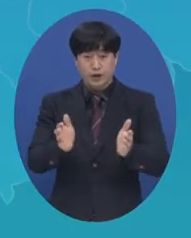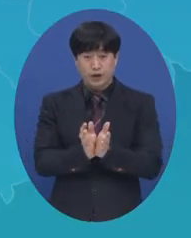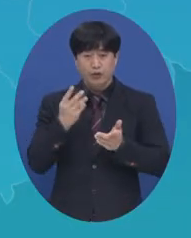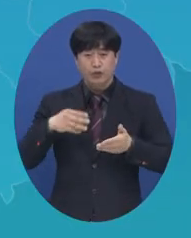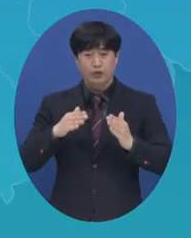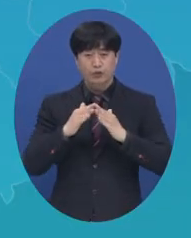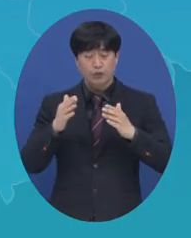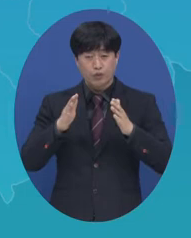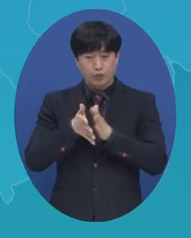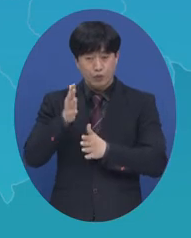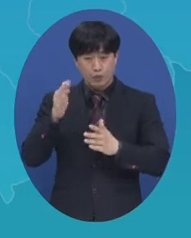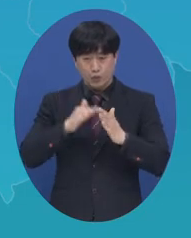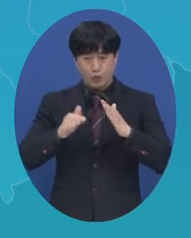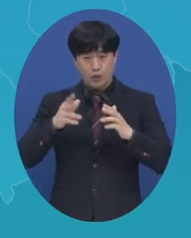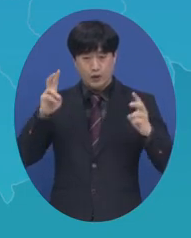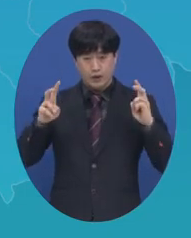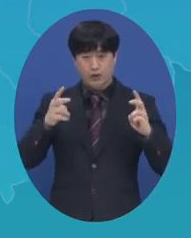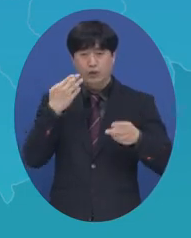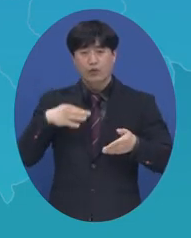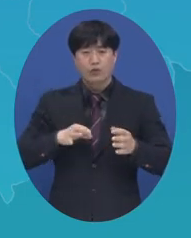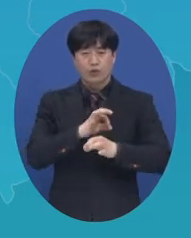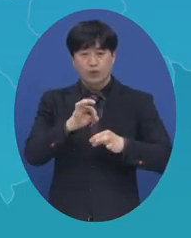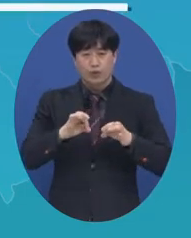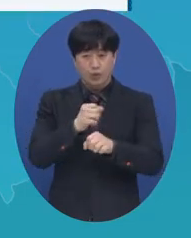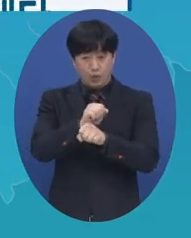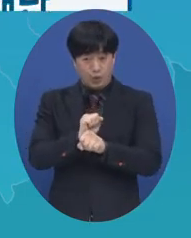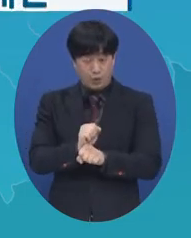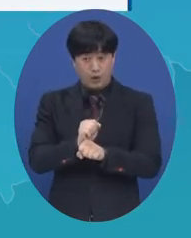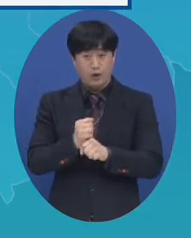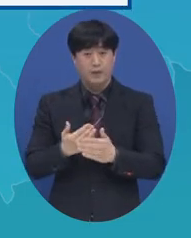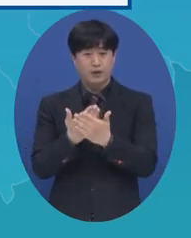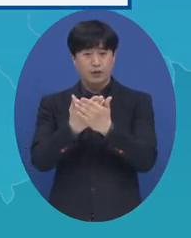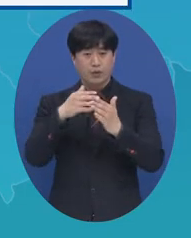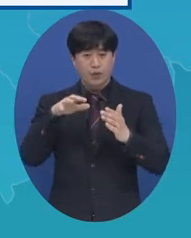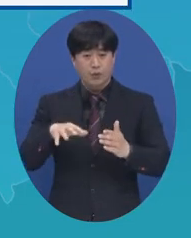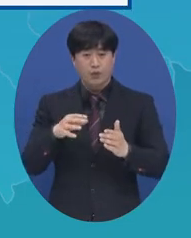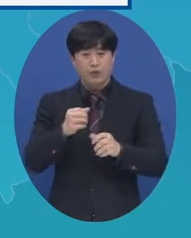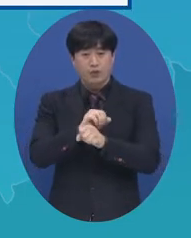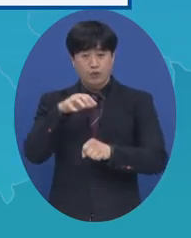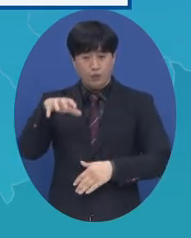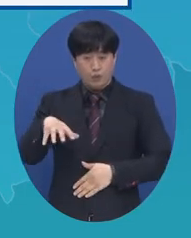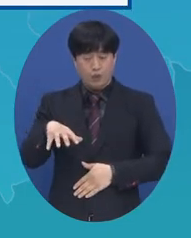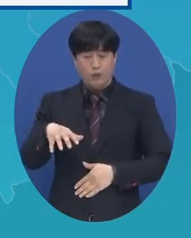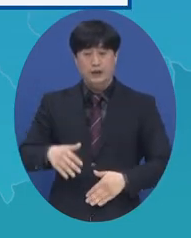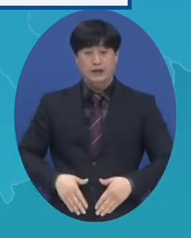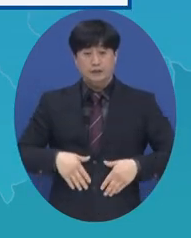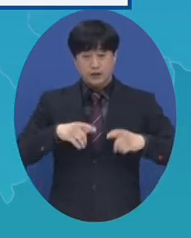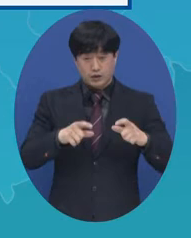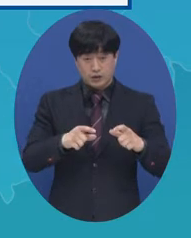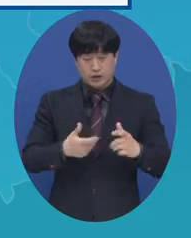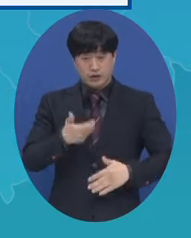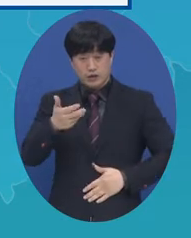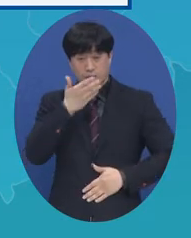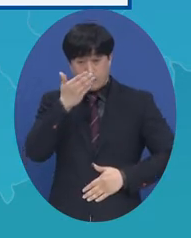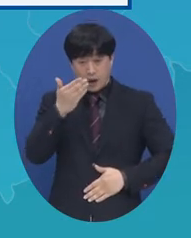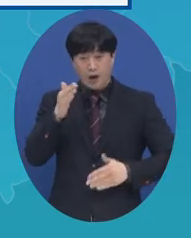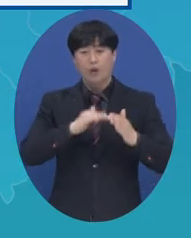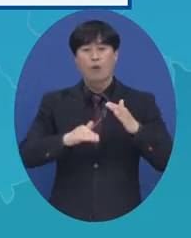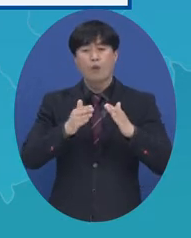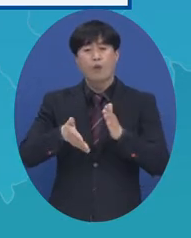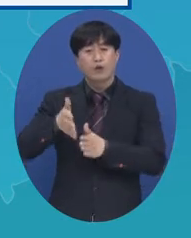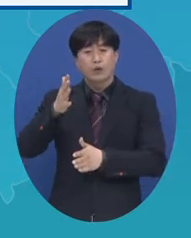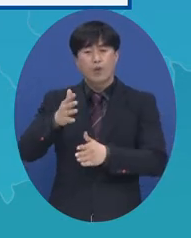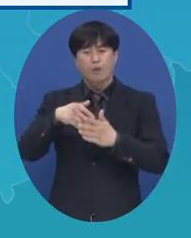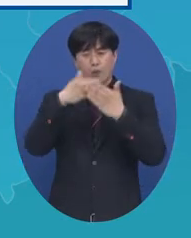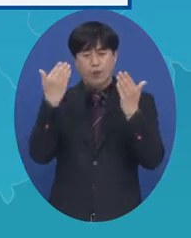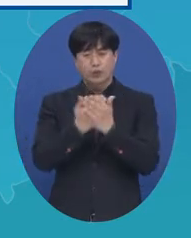경기신용보증재단과 경기주택도시공사, 경기도경제과학진흥원, 경기연구원 등 남부에서 이전할 수 있는 공공기관이